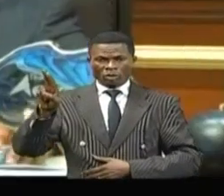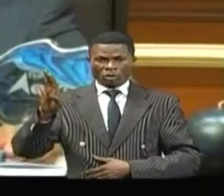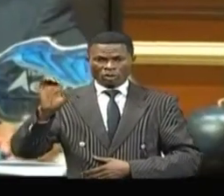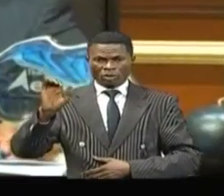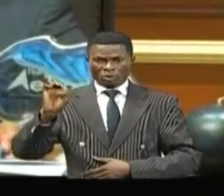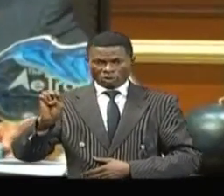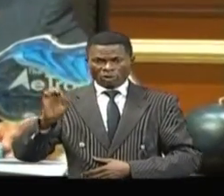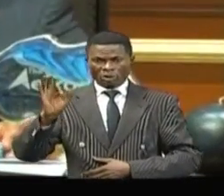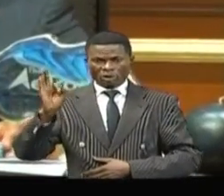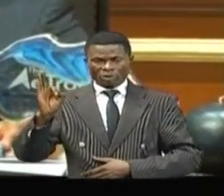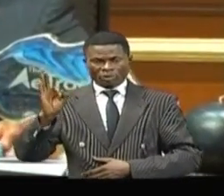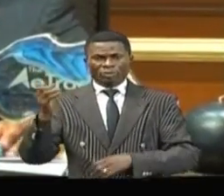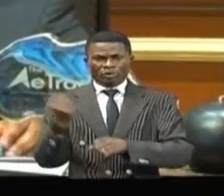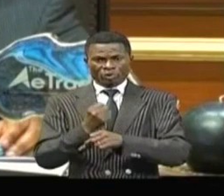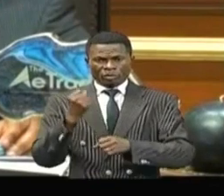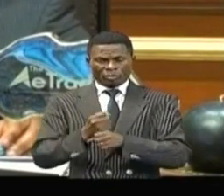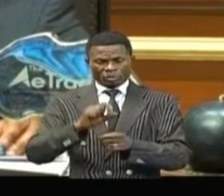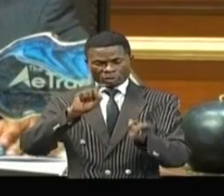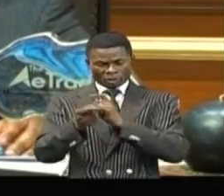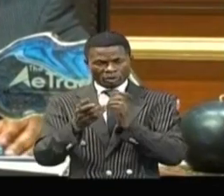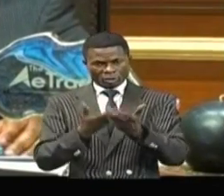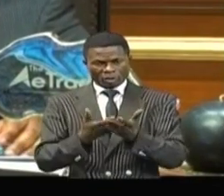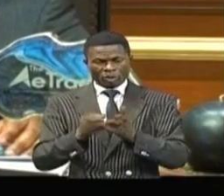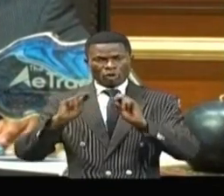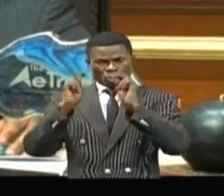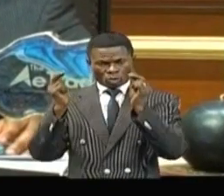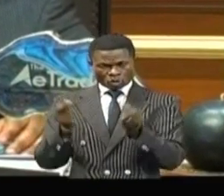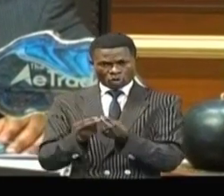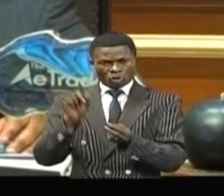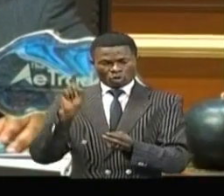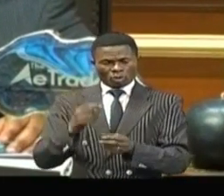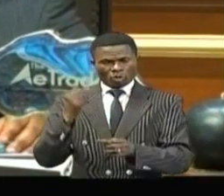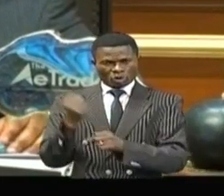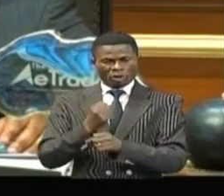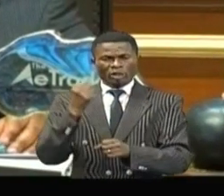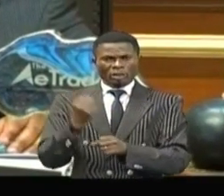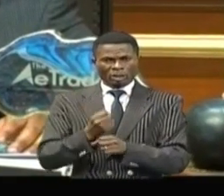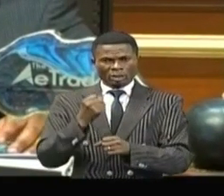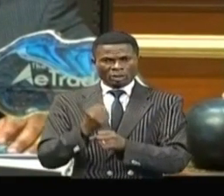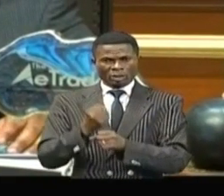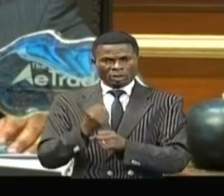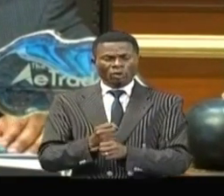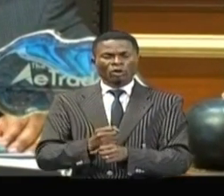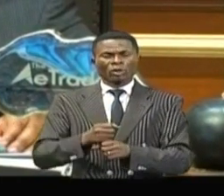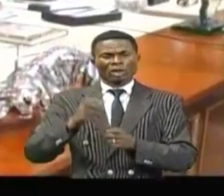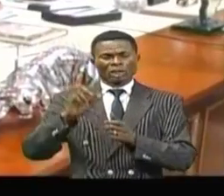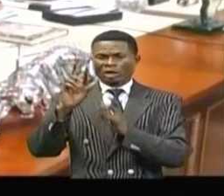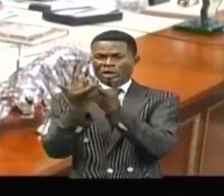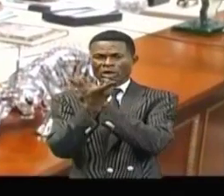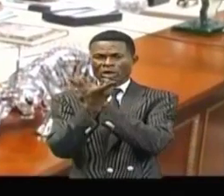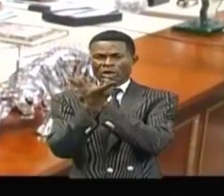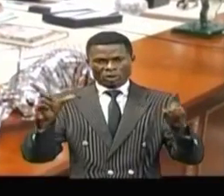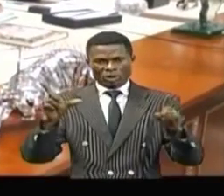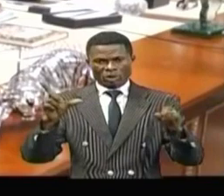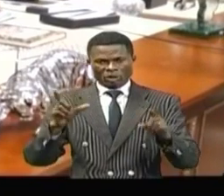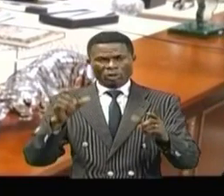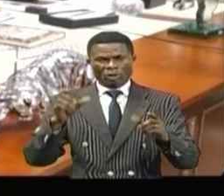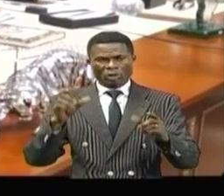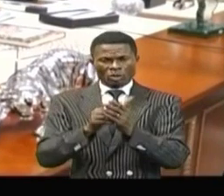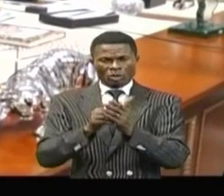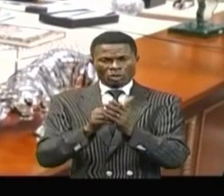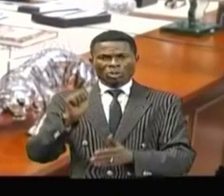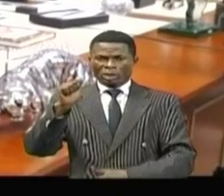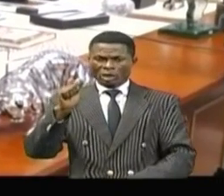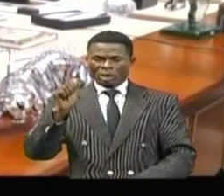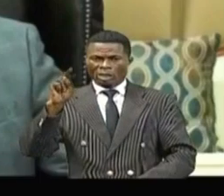technique des actions de réforme. Cette structure est appelée à fonctionner de manière autonome à l'instar du COPIREP, de l'ANAPI ou